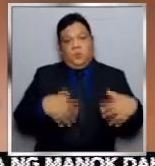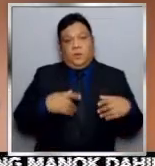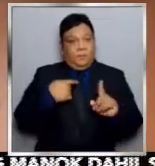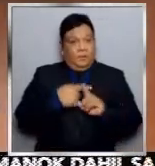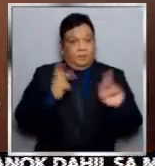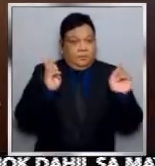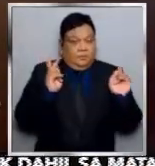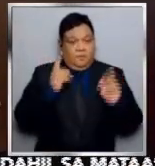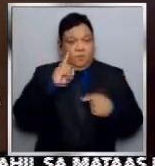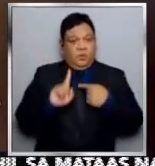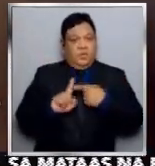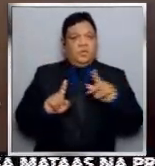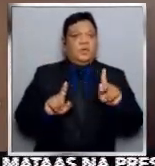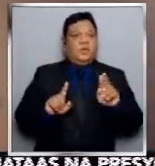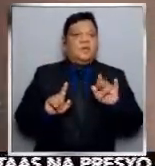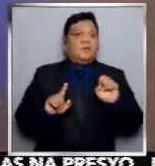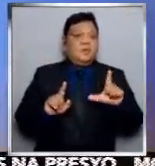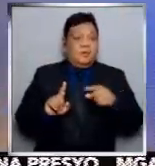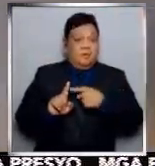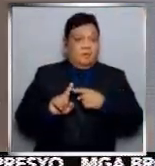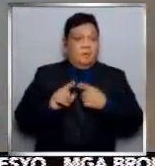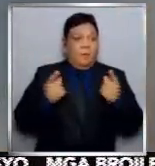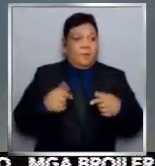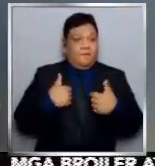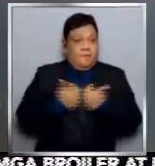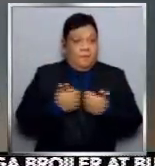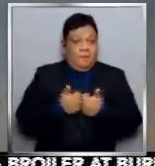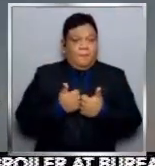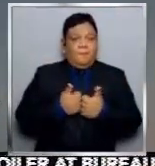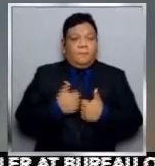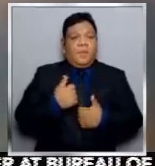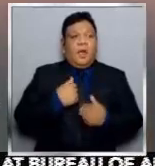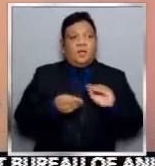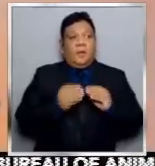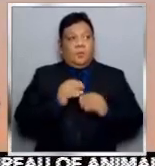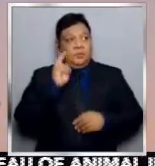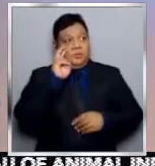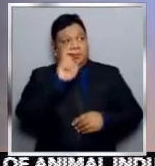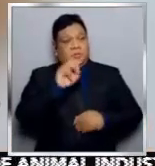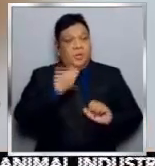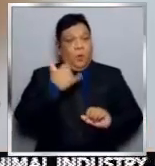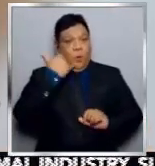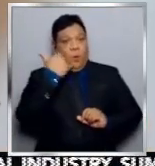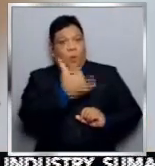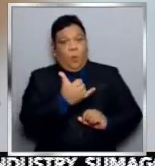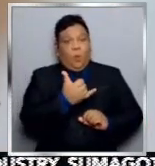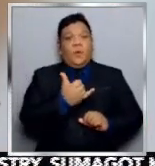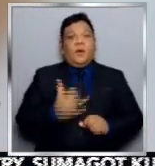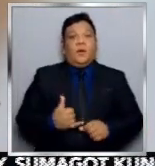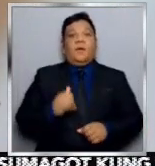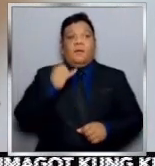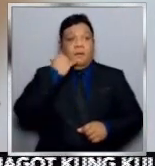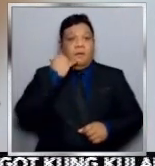Crizelle. Kwento niya, nagkaroon ng game kung saan may numbers na naka-flash sa screen na pwedeng tawagan. At ang natawagan ni Crizelle,